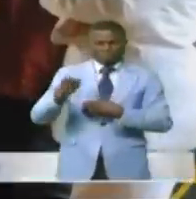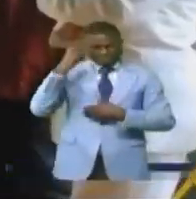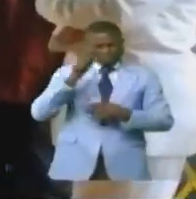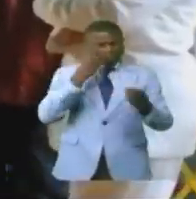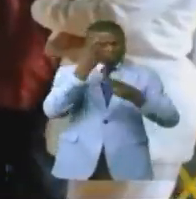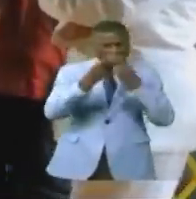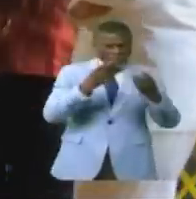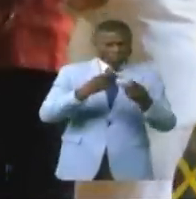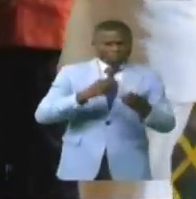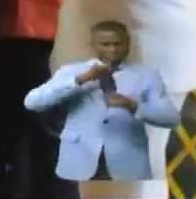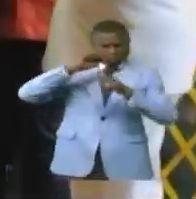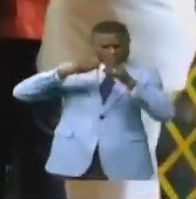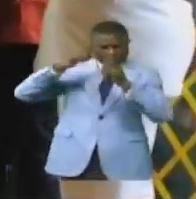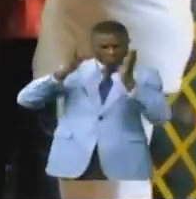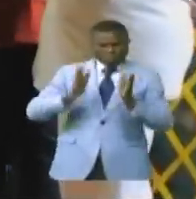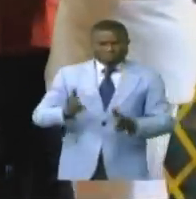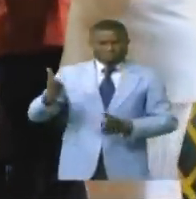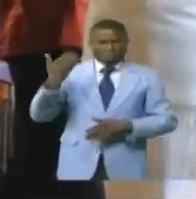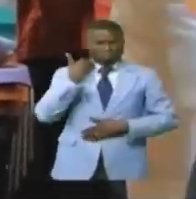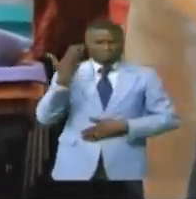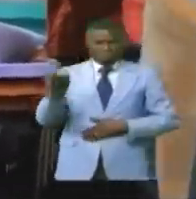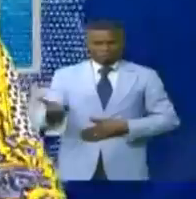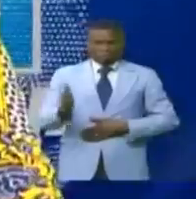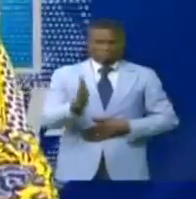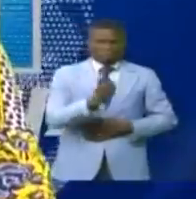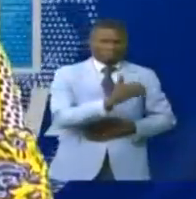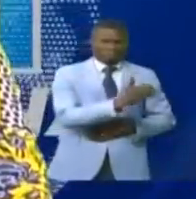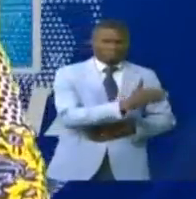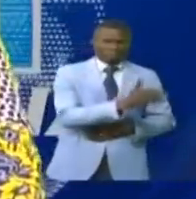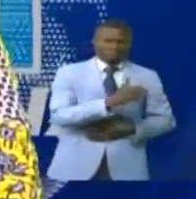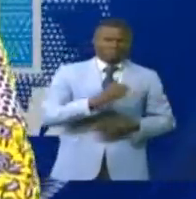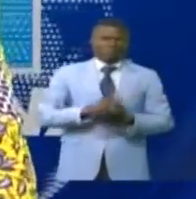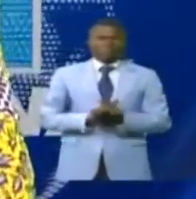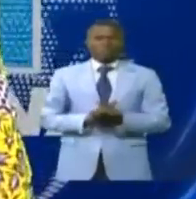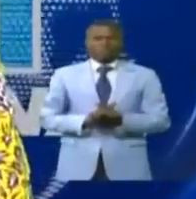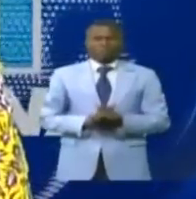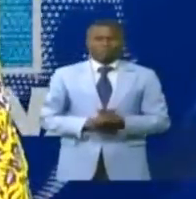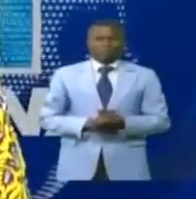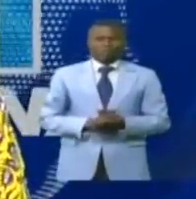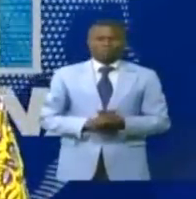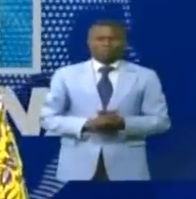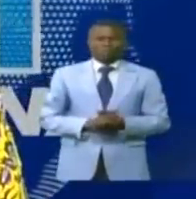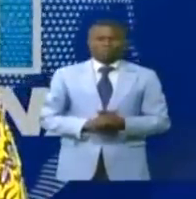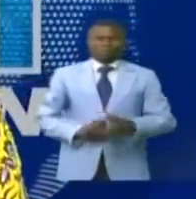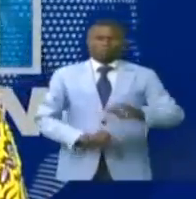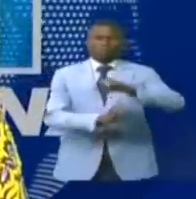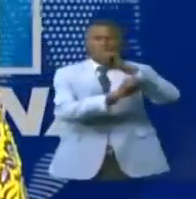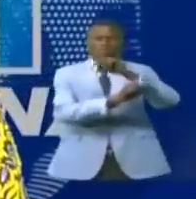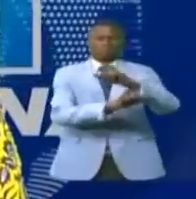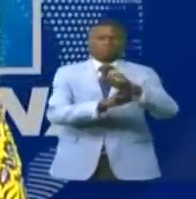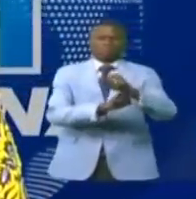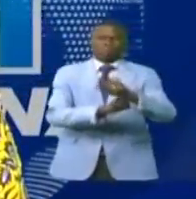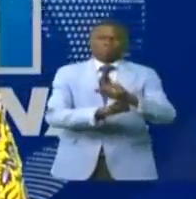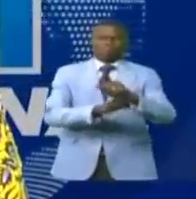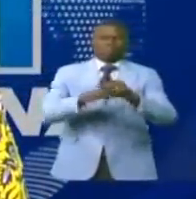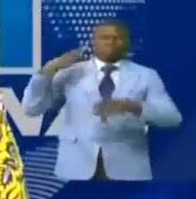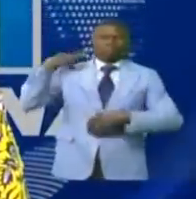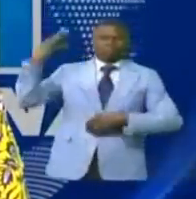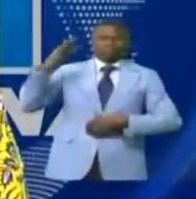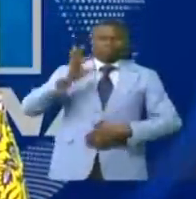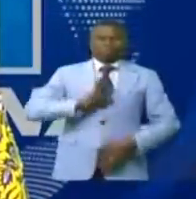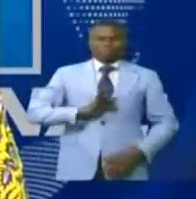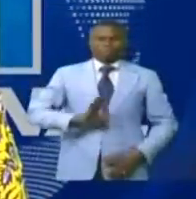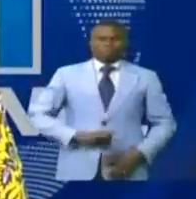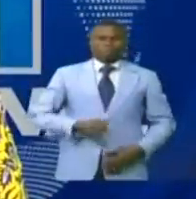les secours à ses chasseurs d'images. On termine avec ce soutien de plus à la candidature de